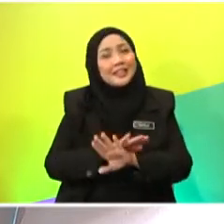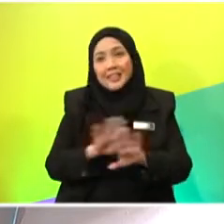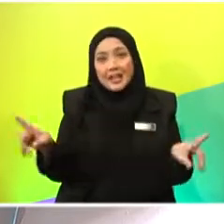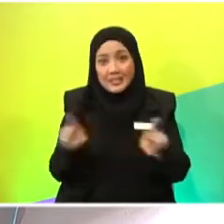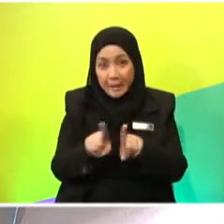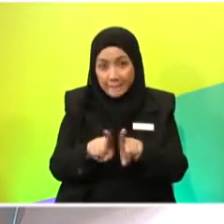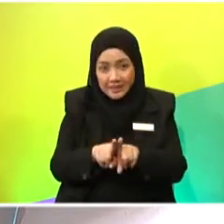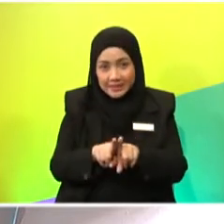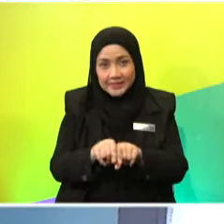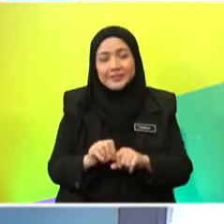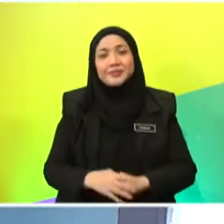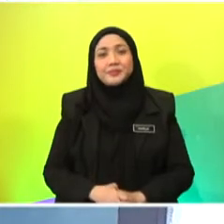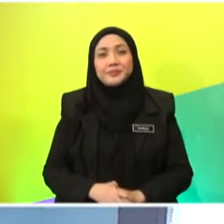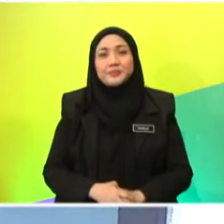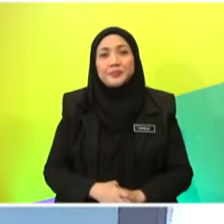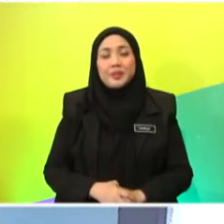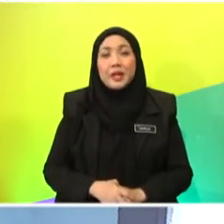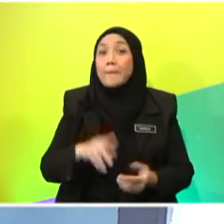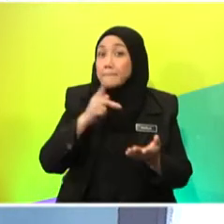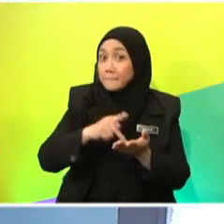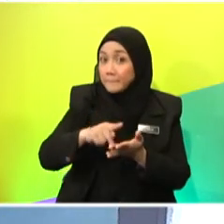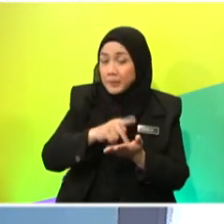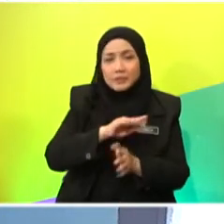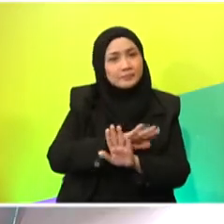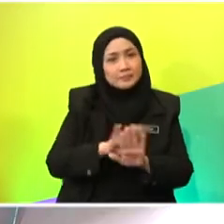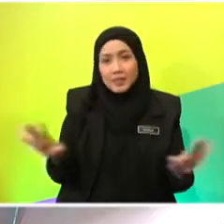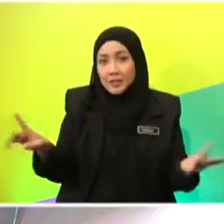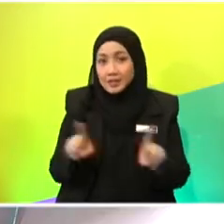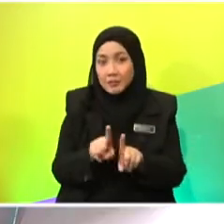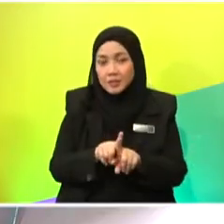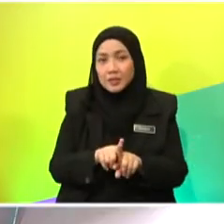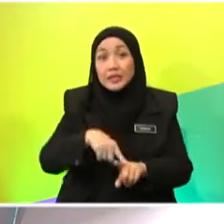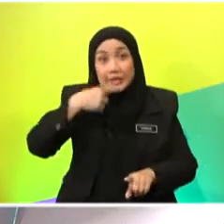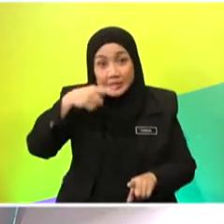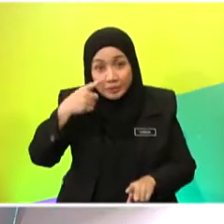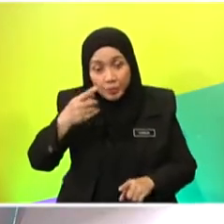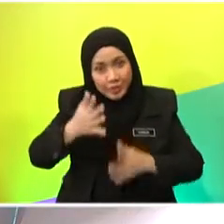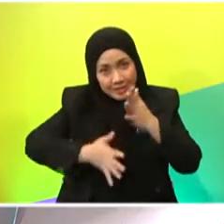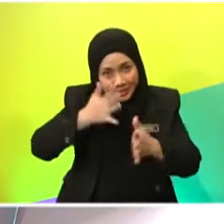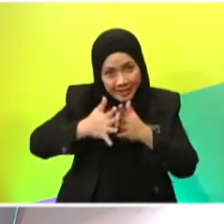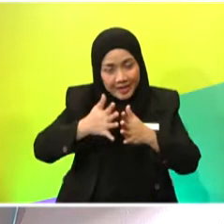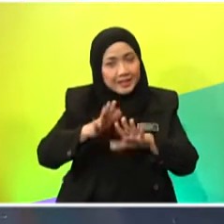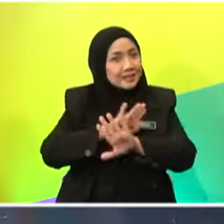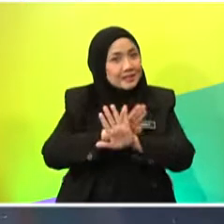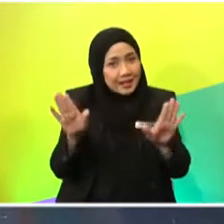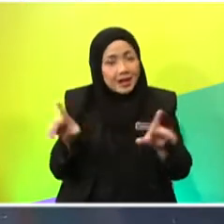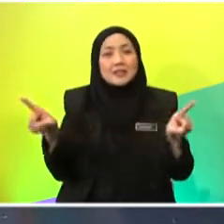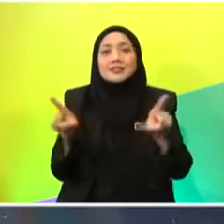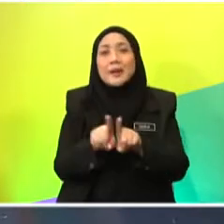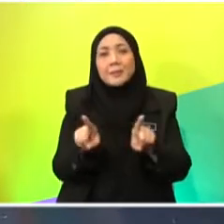sekali Jadi bilangnya yang tak sama kita sebut tidak sama banyak Cara meletakkan ke atas